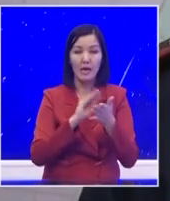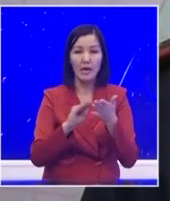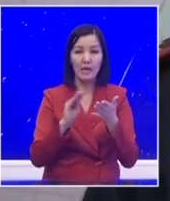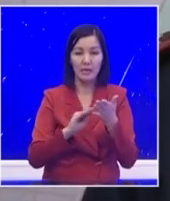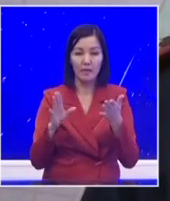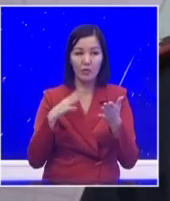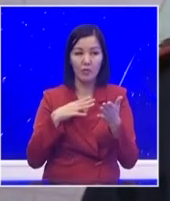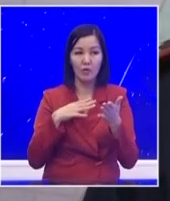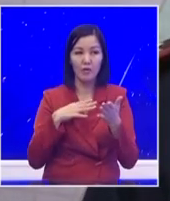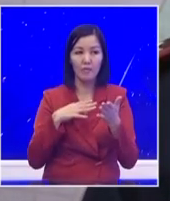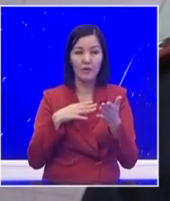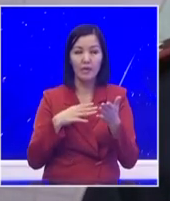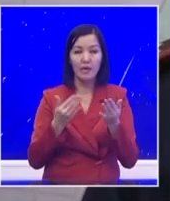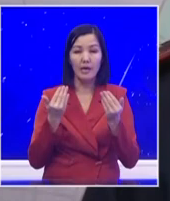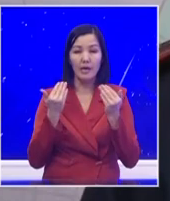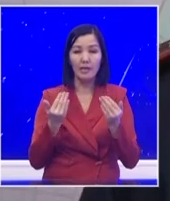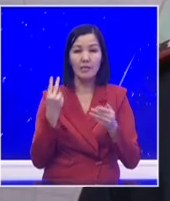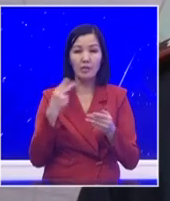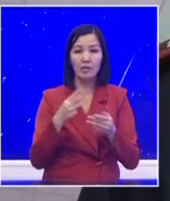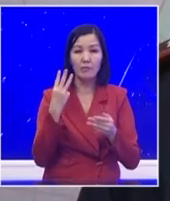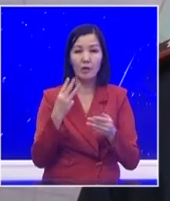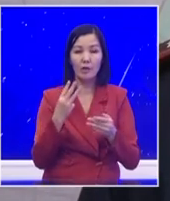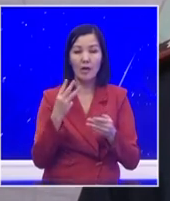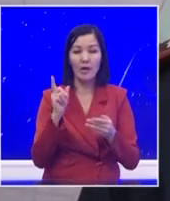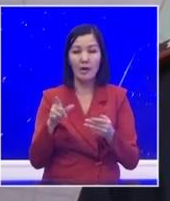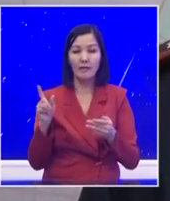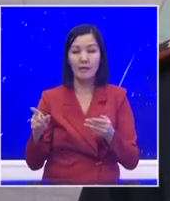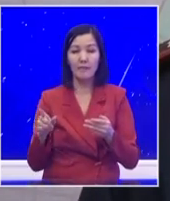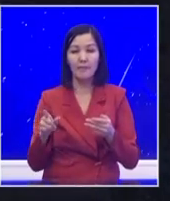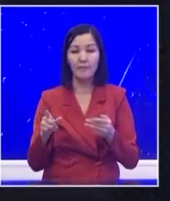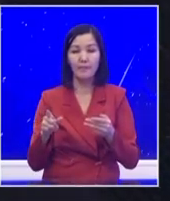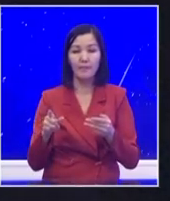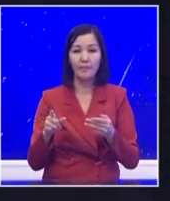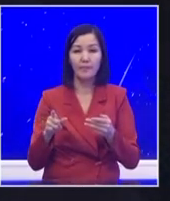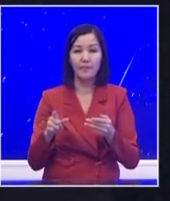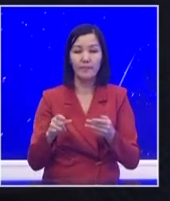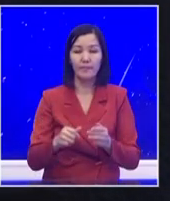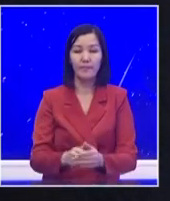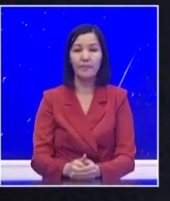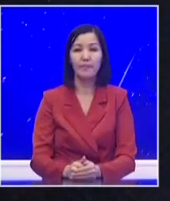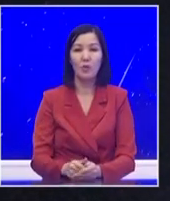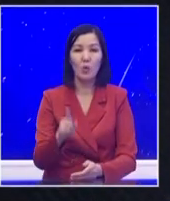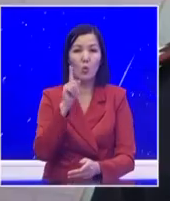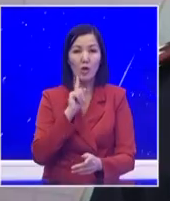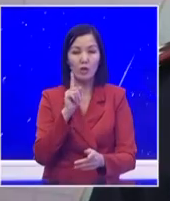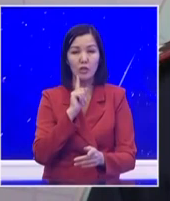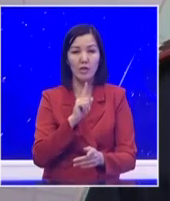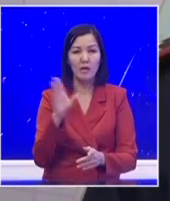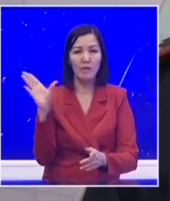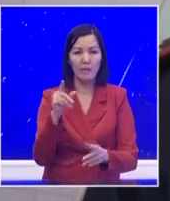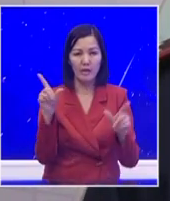хаттама толтырып, 20 шақты адам мет атқырғыша жабылды. Бүкіл магазиндерге